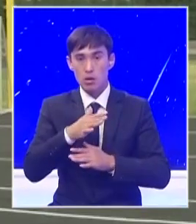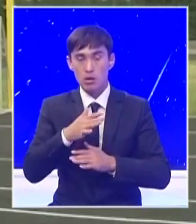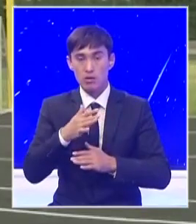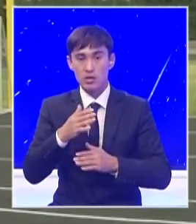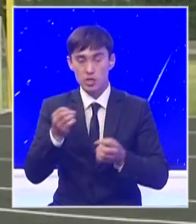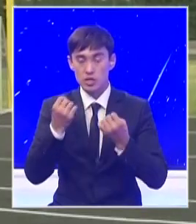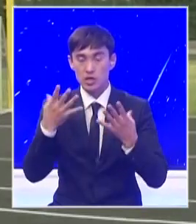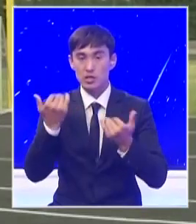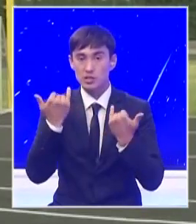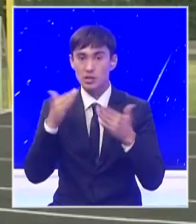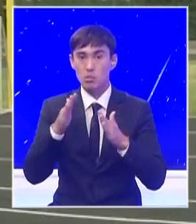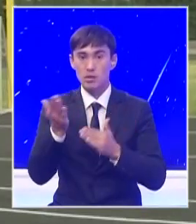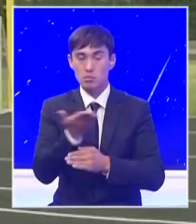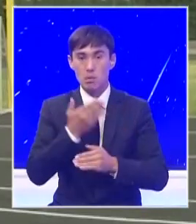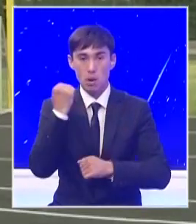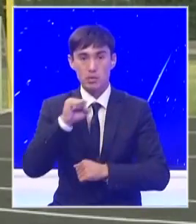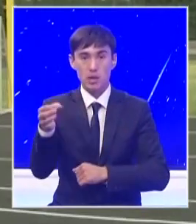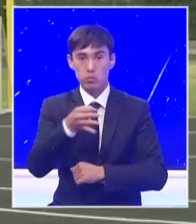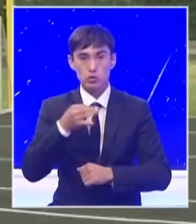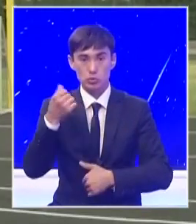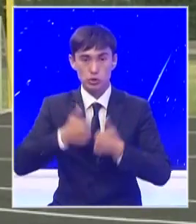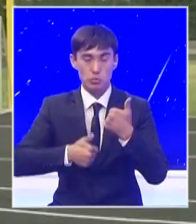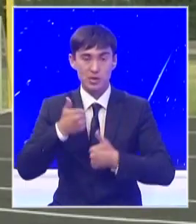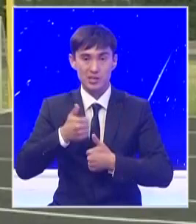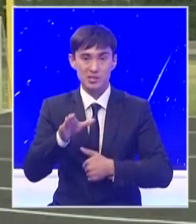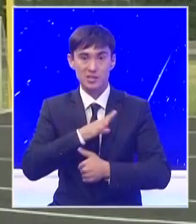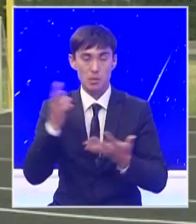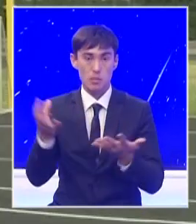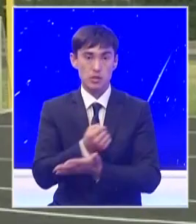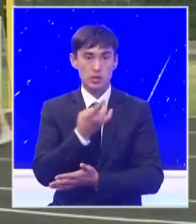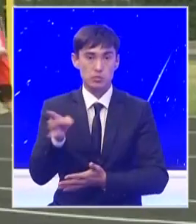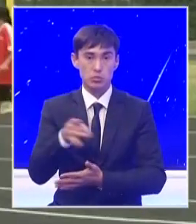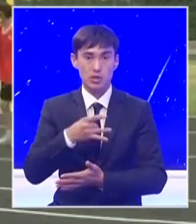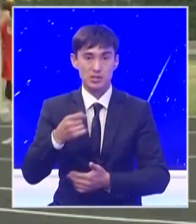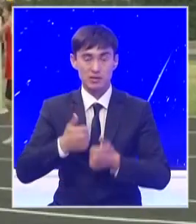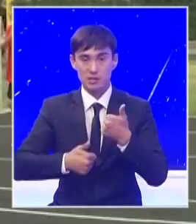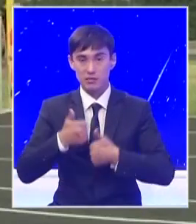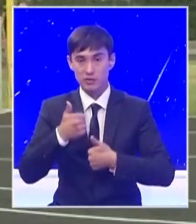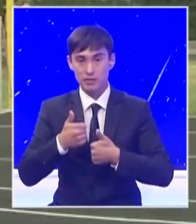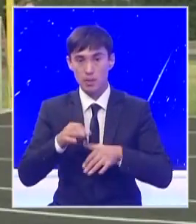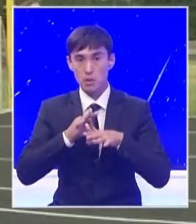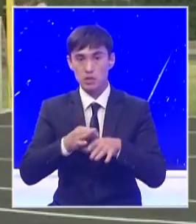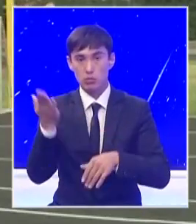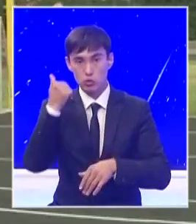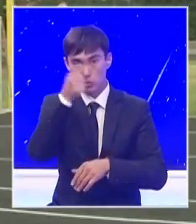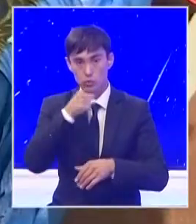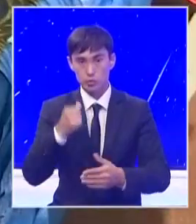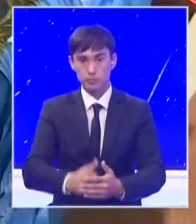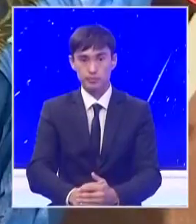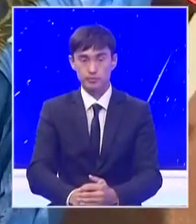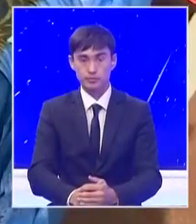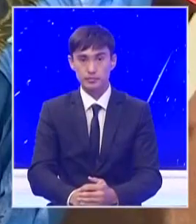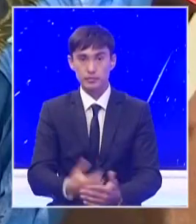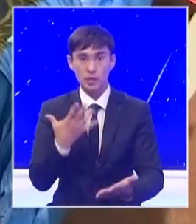весьма яркие события. Мы победили на областном чемпионате и стали призерами республиканского первенства, прошедшего в прошлом году.